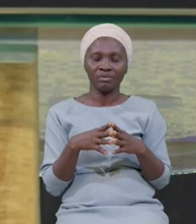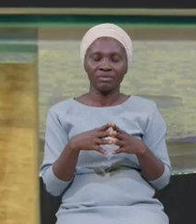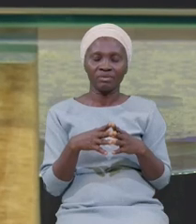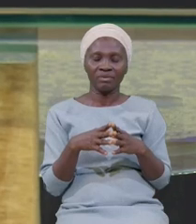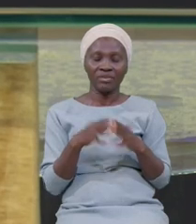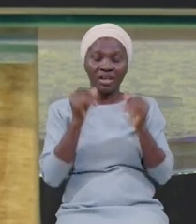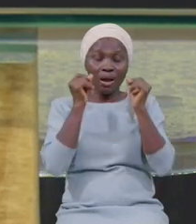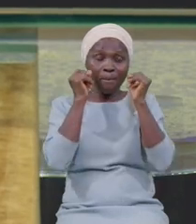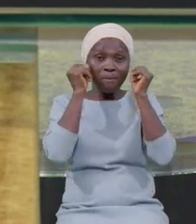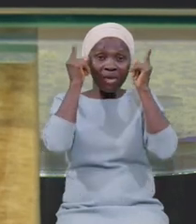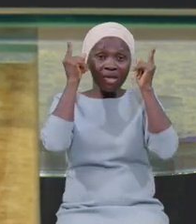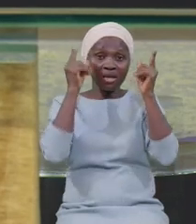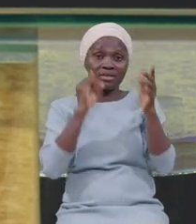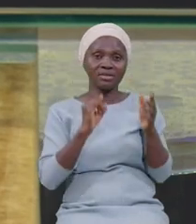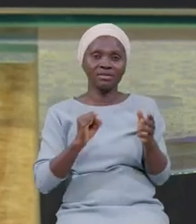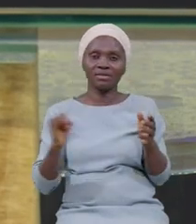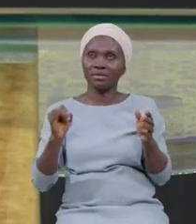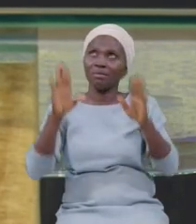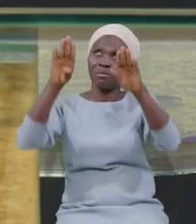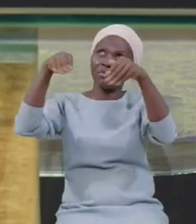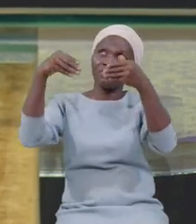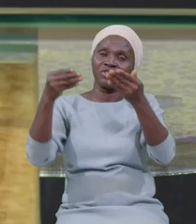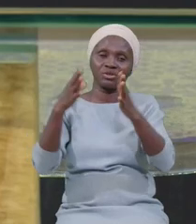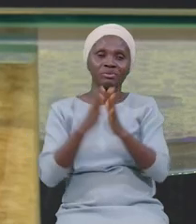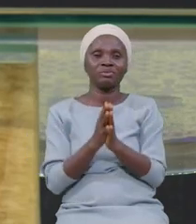La providence merveilleuse.